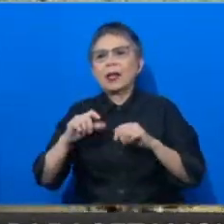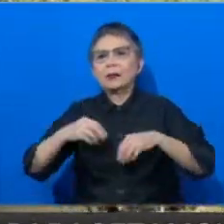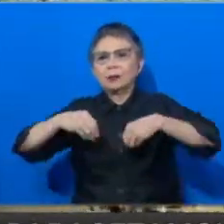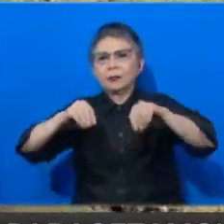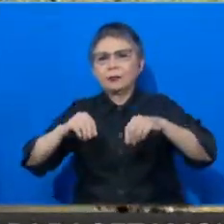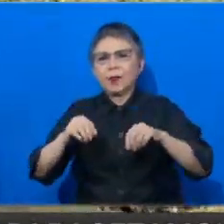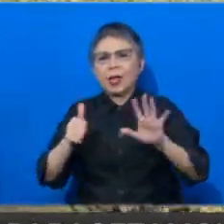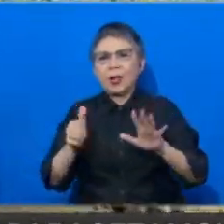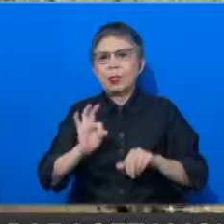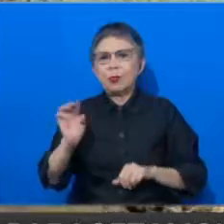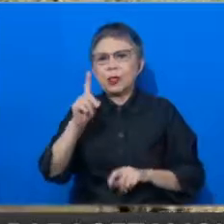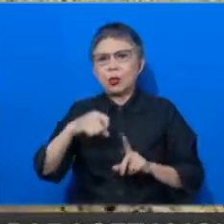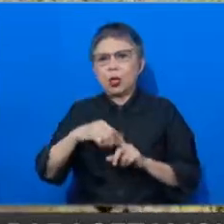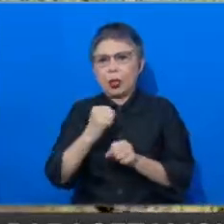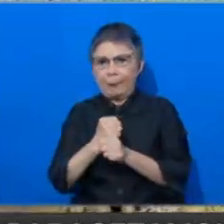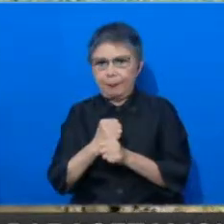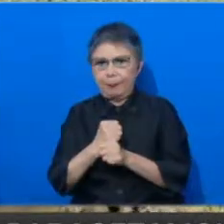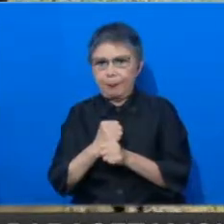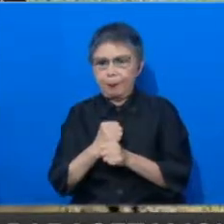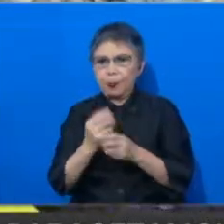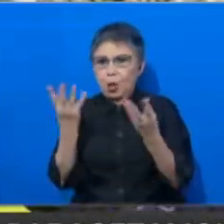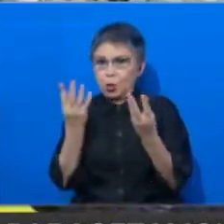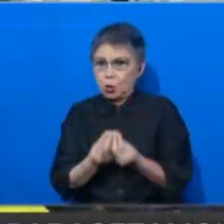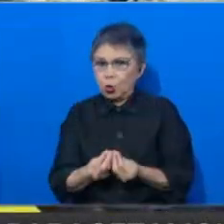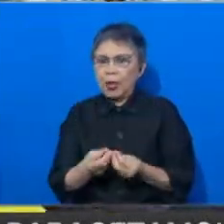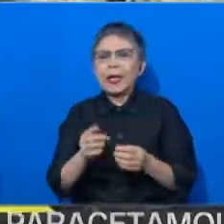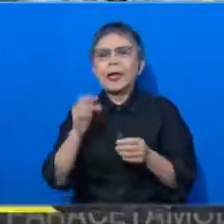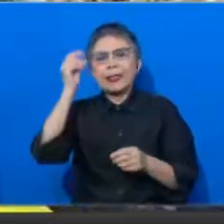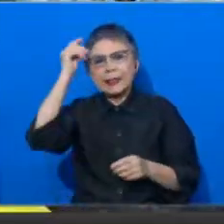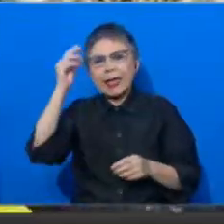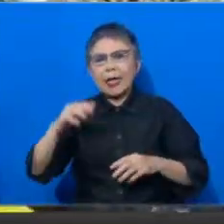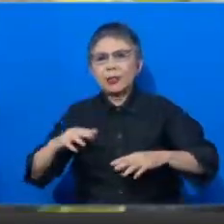seharga Rp6.000 per kilogramnya. Mereka pun berencana